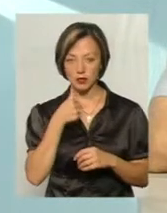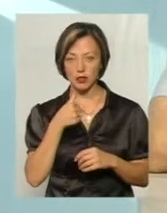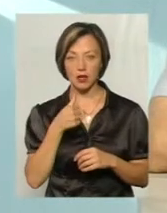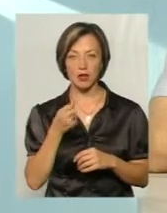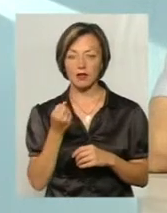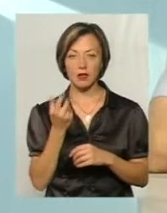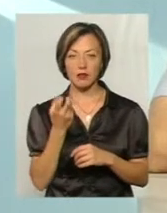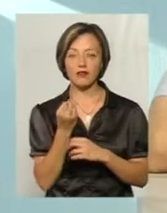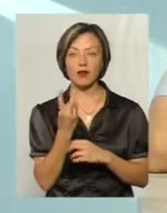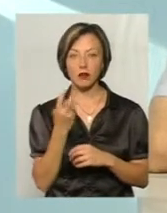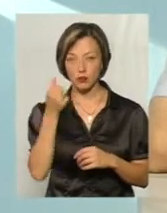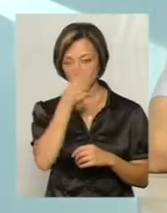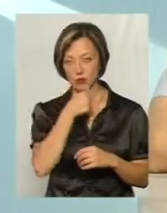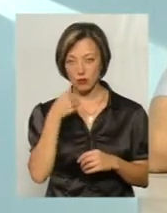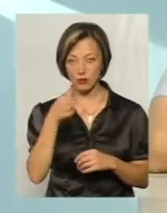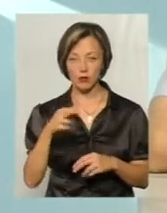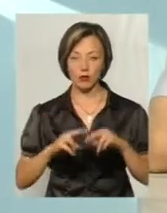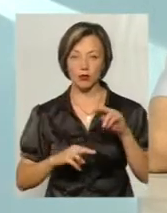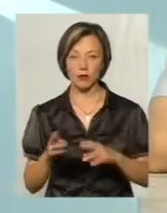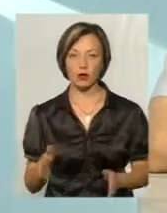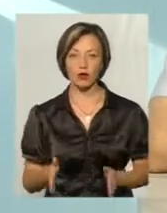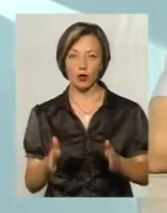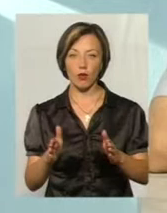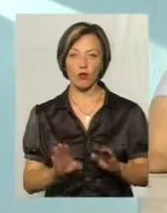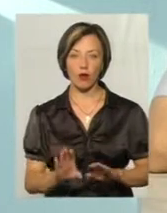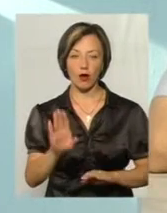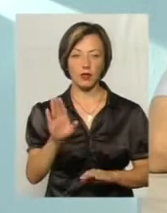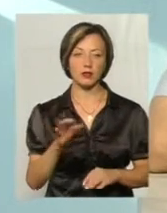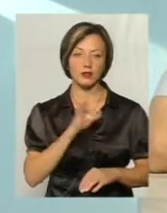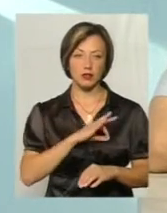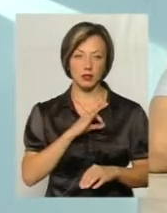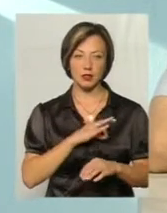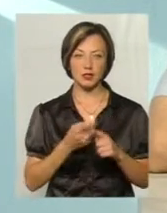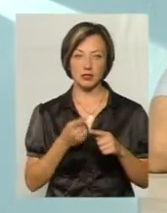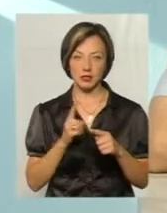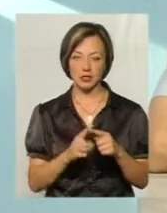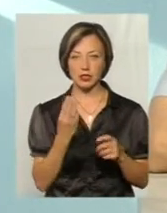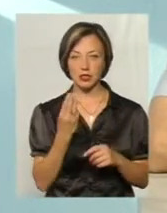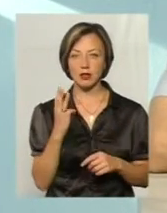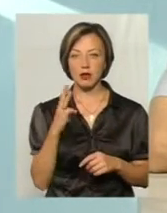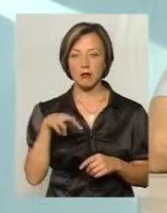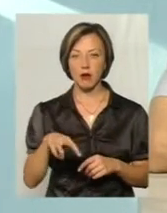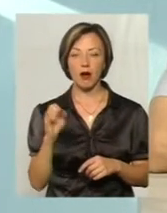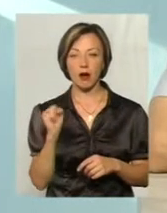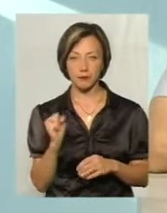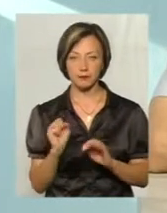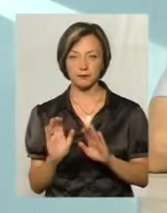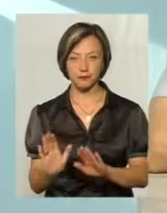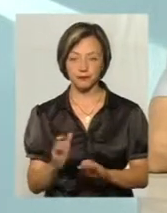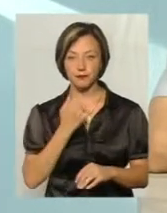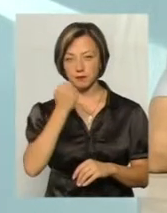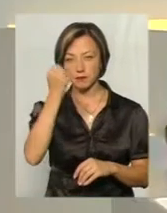навіть не в 13-му, в 12-му році побудована дорога з приміненням Щемяга. Добре, поки що дякую,